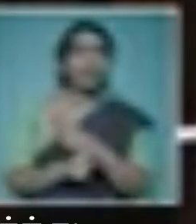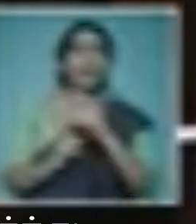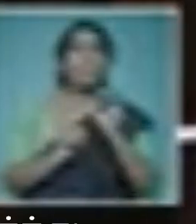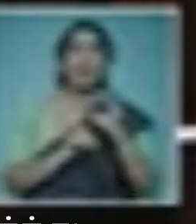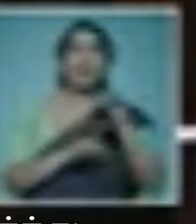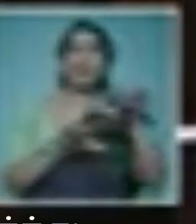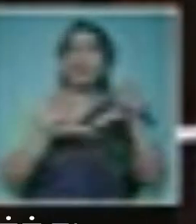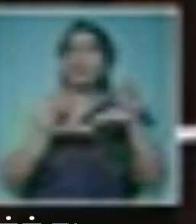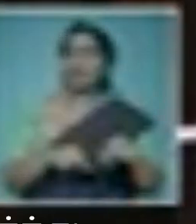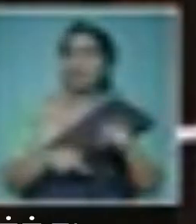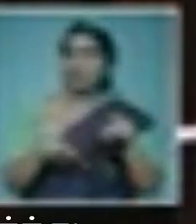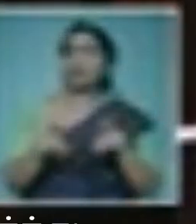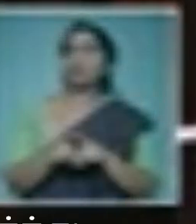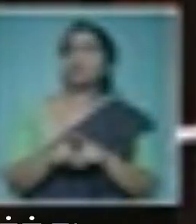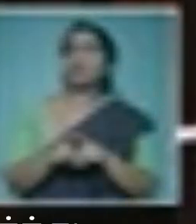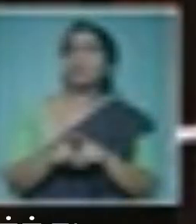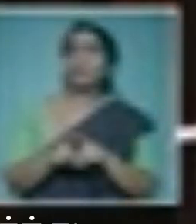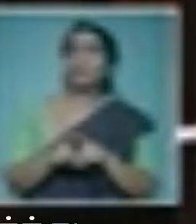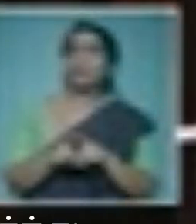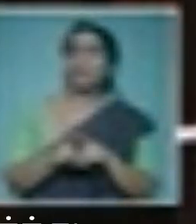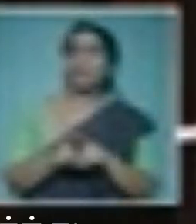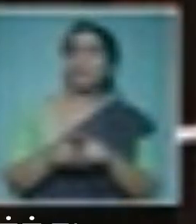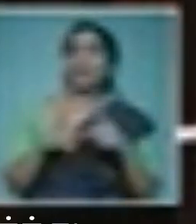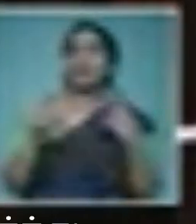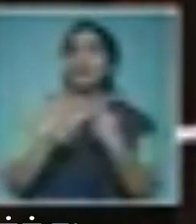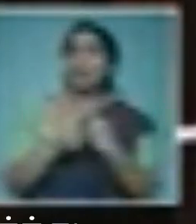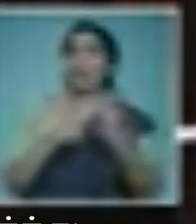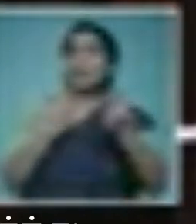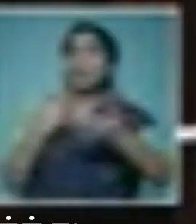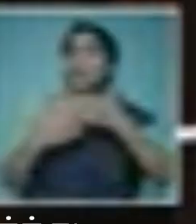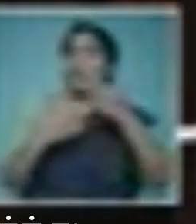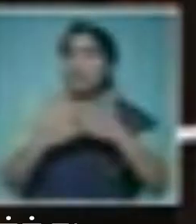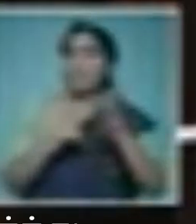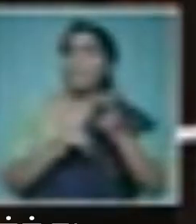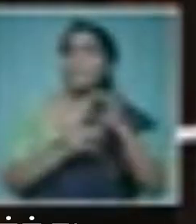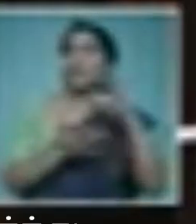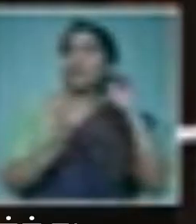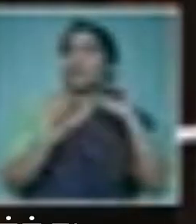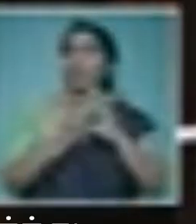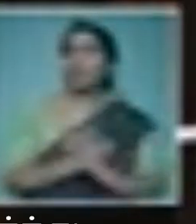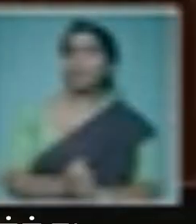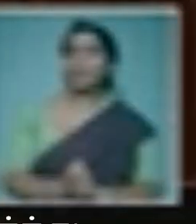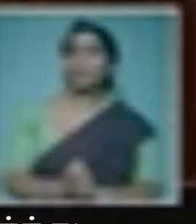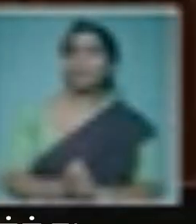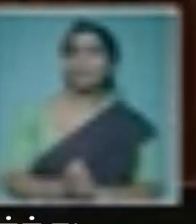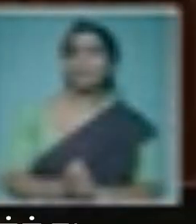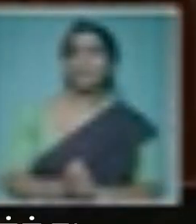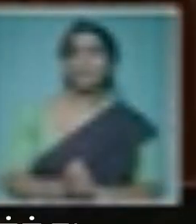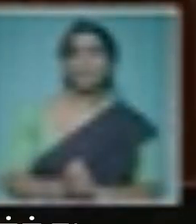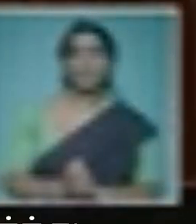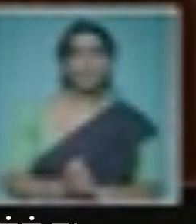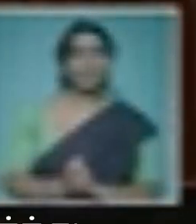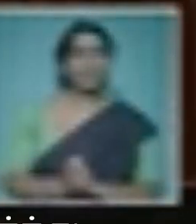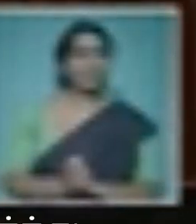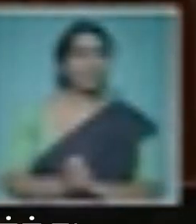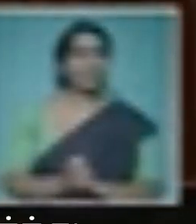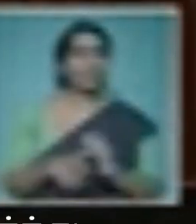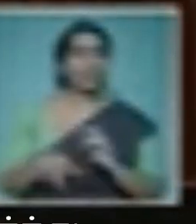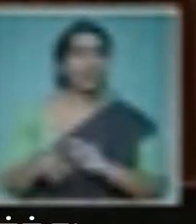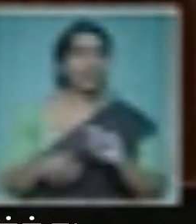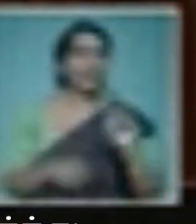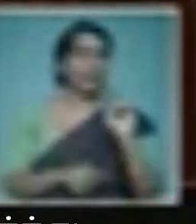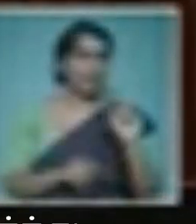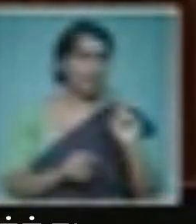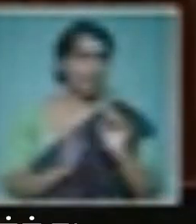ඉඩමක. ඊට වඩා බොමිසිතේ ඔබතුමාට අසන්තුරේ සිමෙන්ට් ෆැක්ටරිය තියෙන්නේ බොමිසිතේ ඔබතුමාට. කරුණ නසීර් රාමත් මැතුම ඔබතුමාට මිනිත්තු